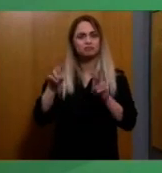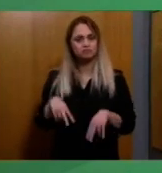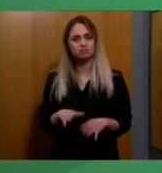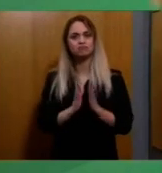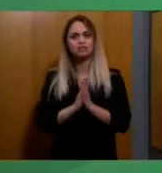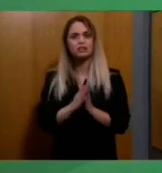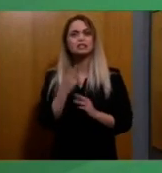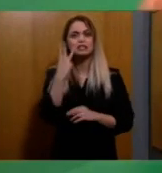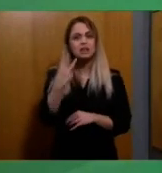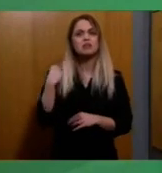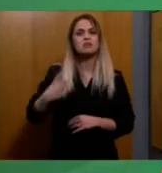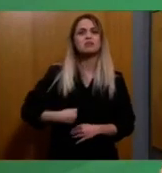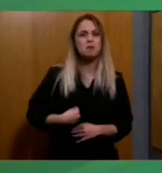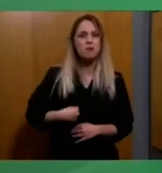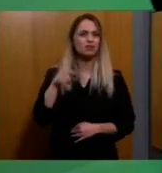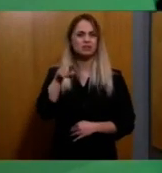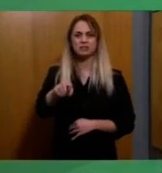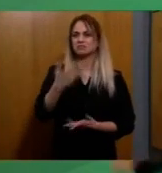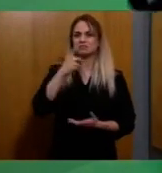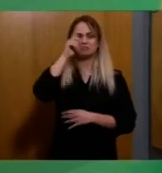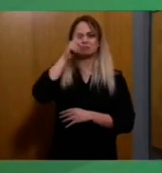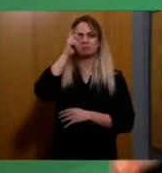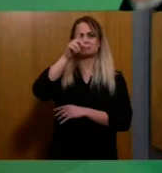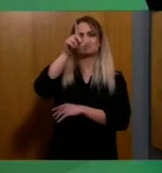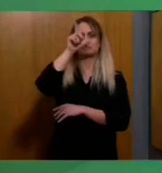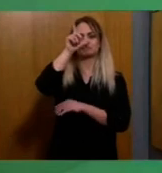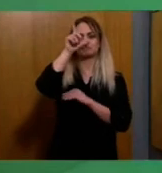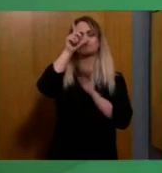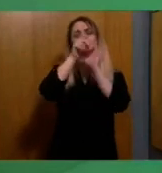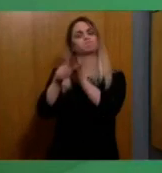δήμους. Αυτή την αλαζονία την πλήρωσε ο κύριος